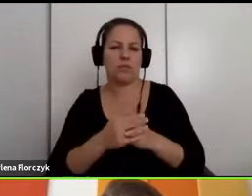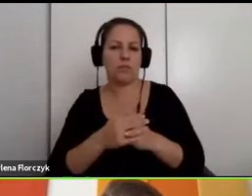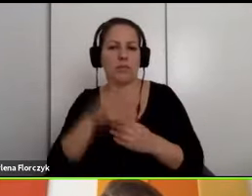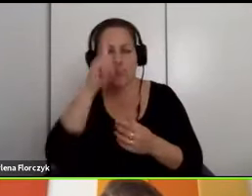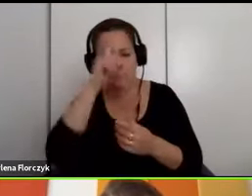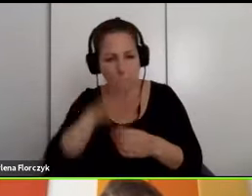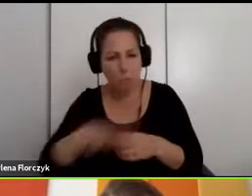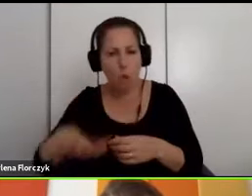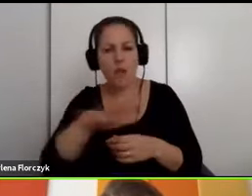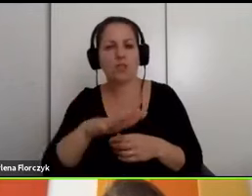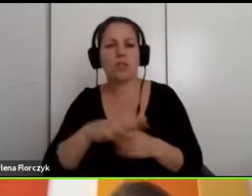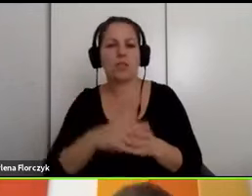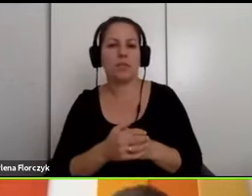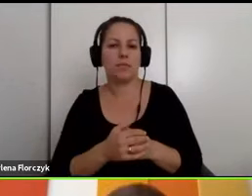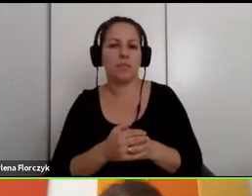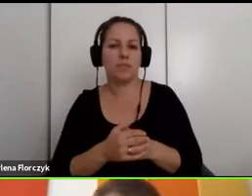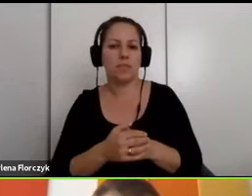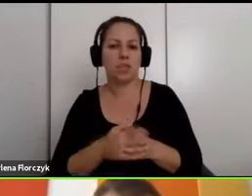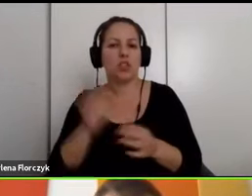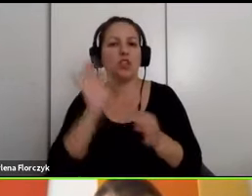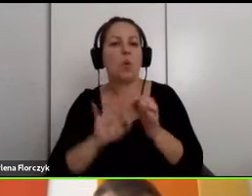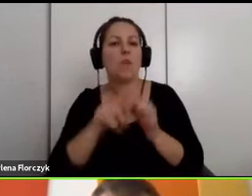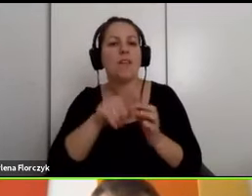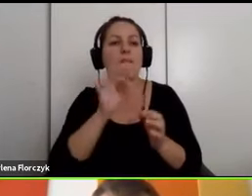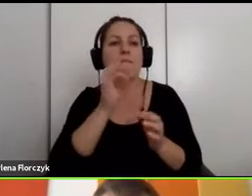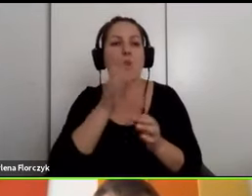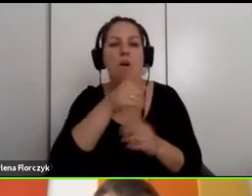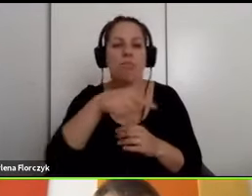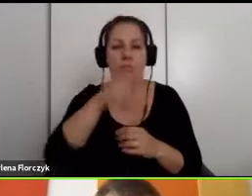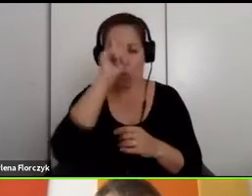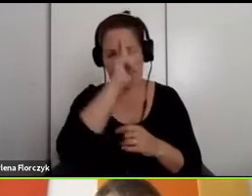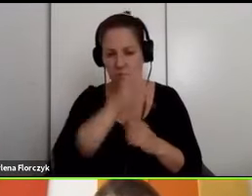społecznego, szczególnie wśród młodych ludzi.